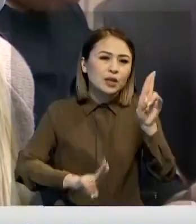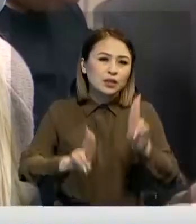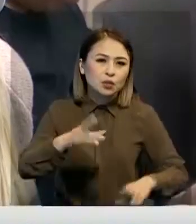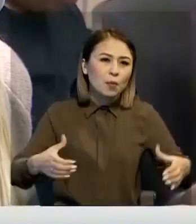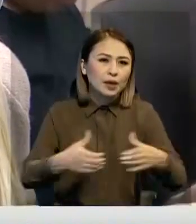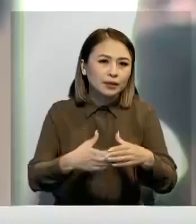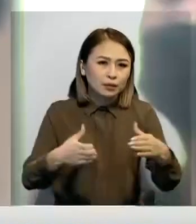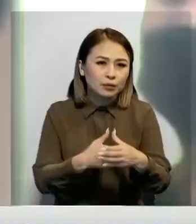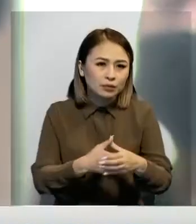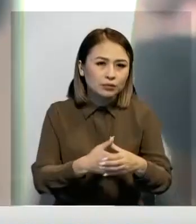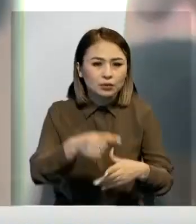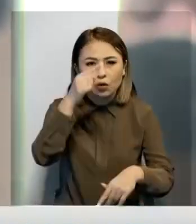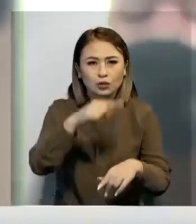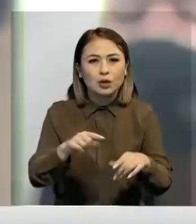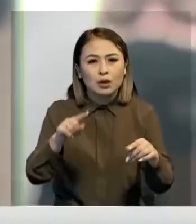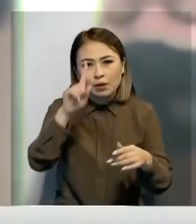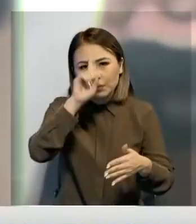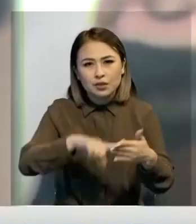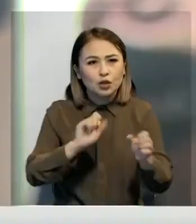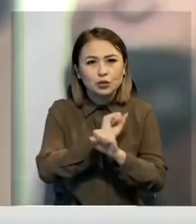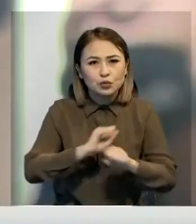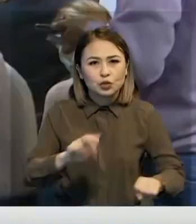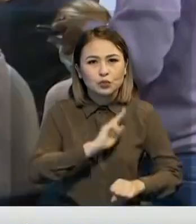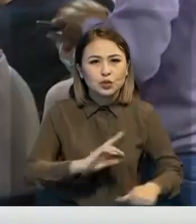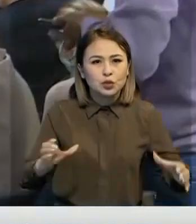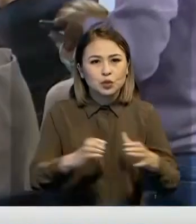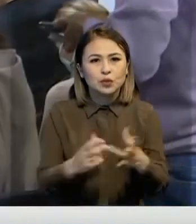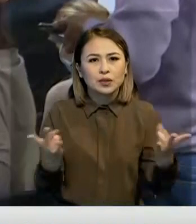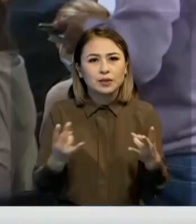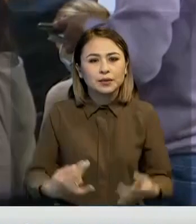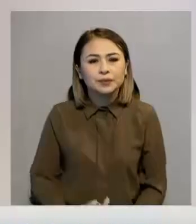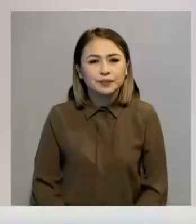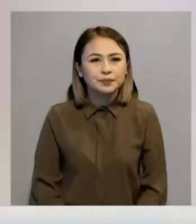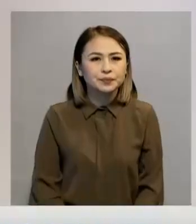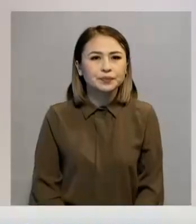дәстүрлі партияларды мойындамайтын топтармен бірлесе жұмыс істеуі тиіс.